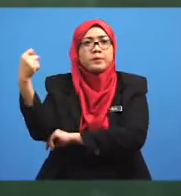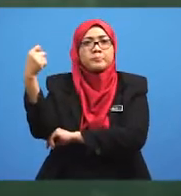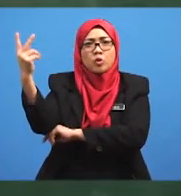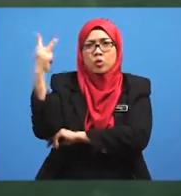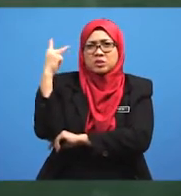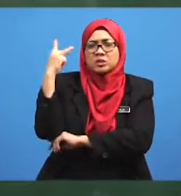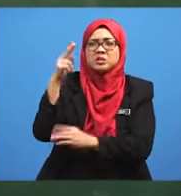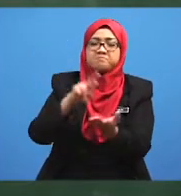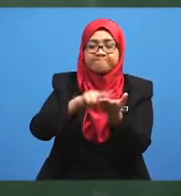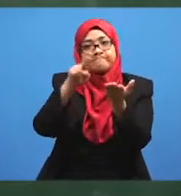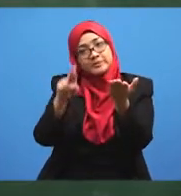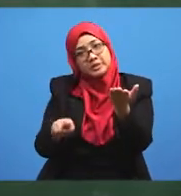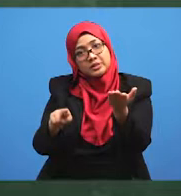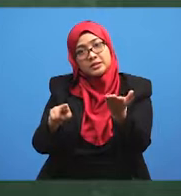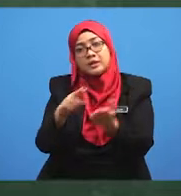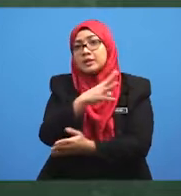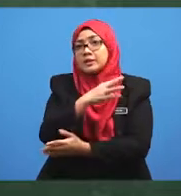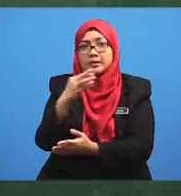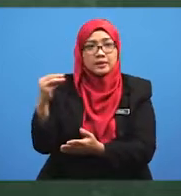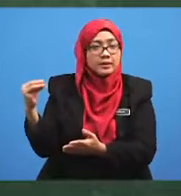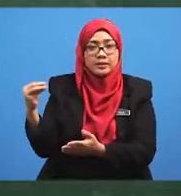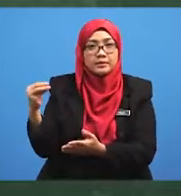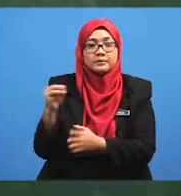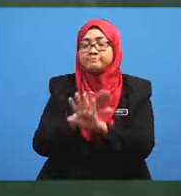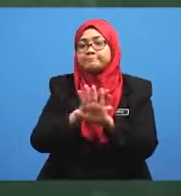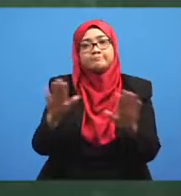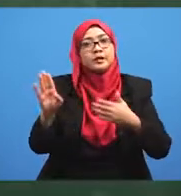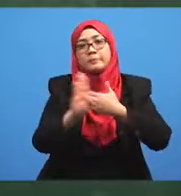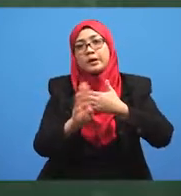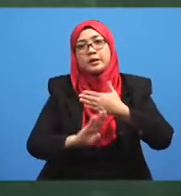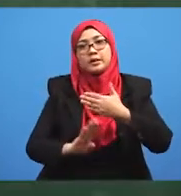penembusannya adalah rendah dan tidak membahayakan pengguna.